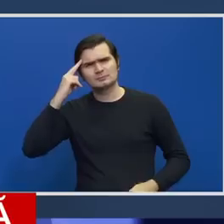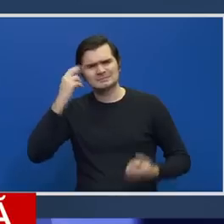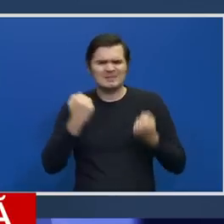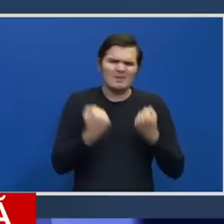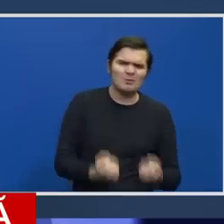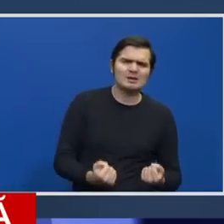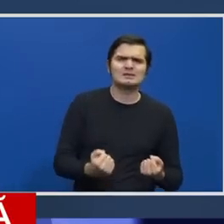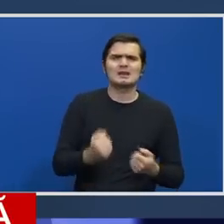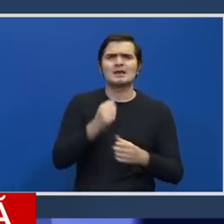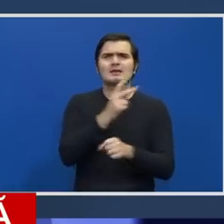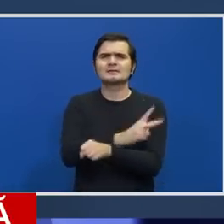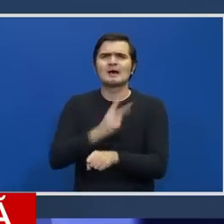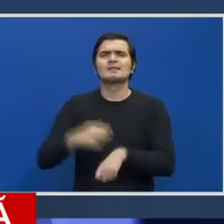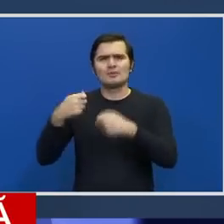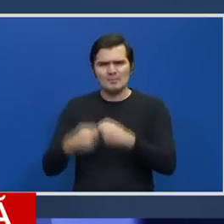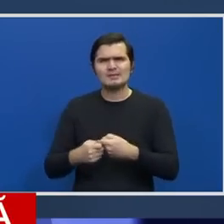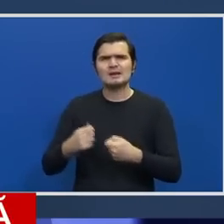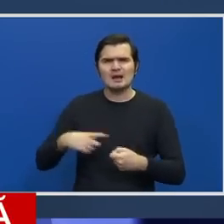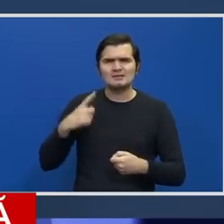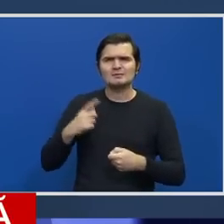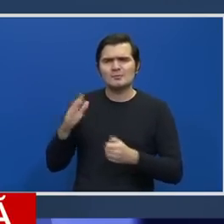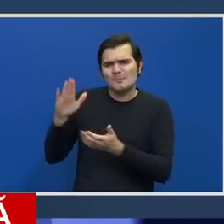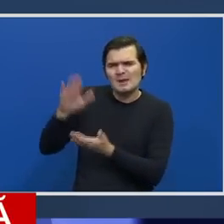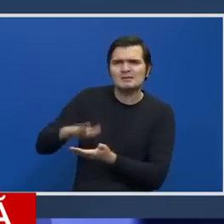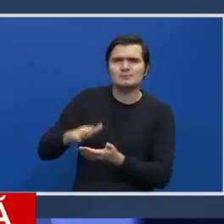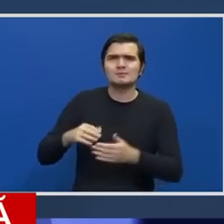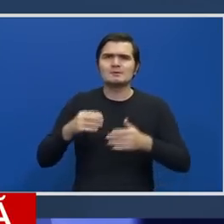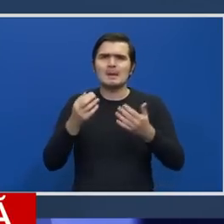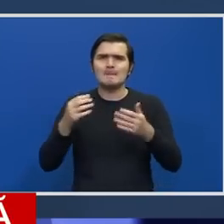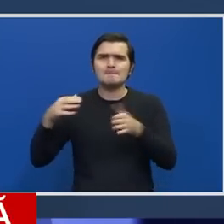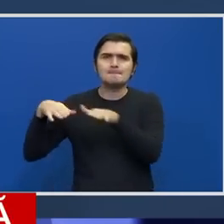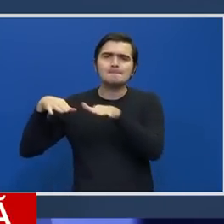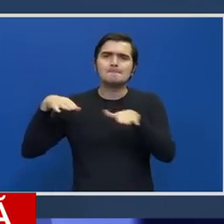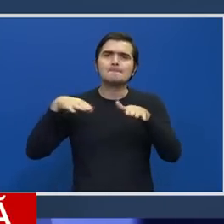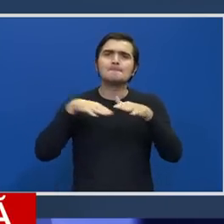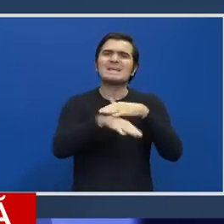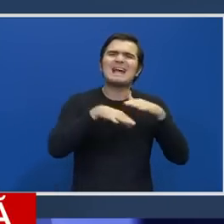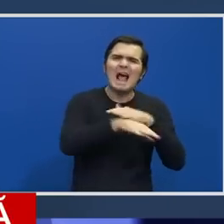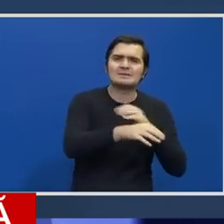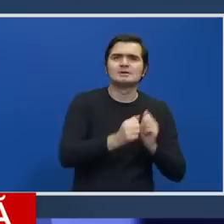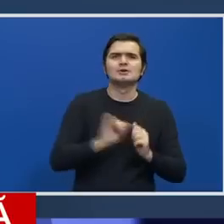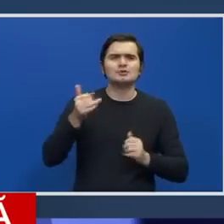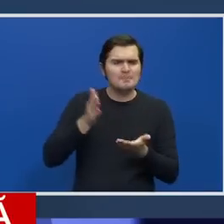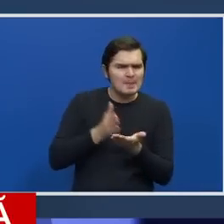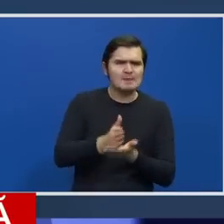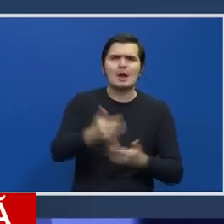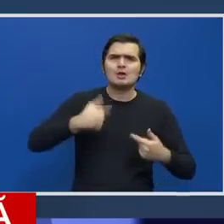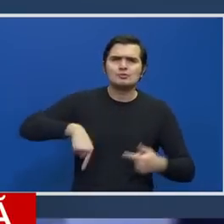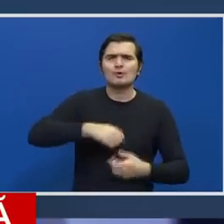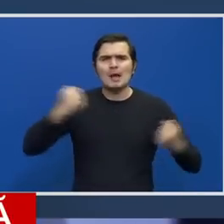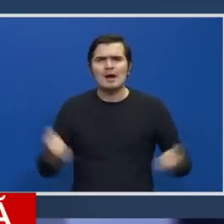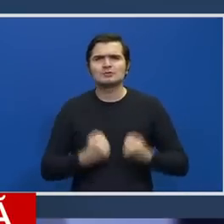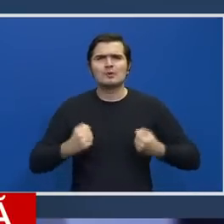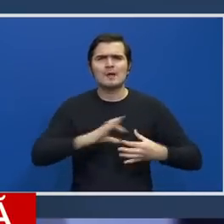recunoscut dificultățile statelor membre care se află sub presiuni migratorii și am acționat întotdeauna